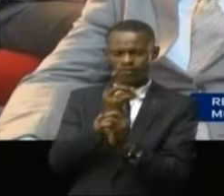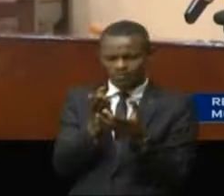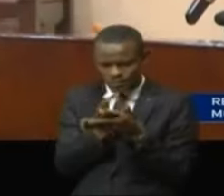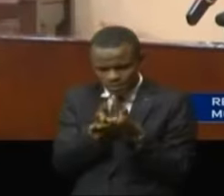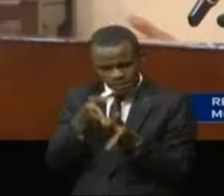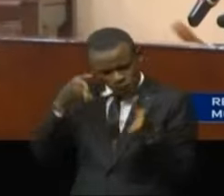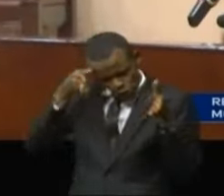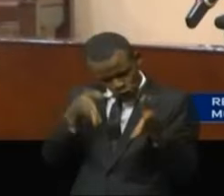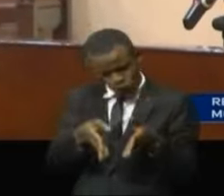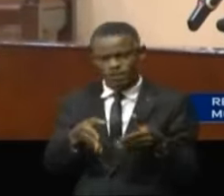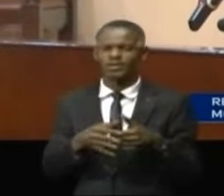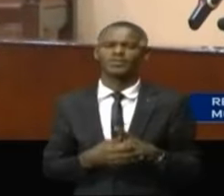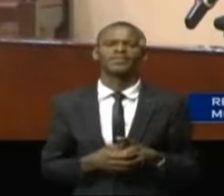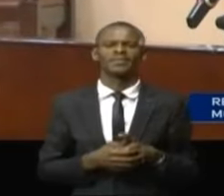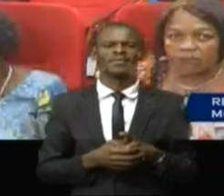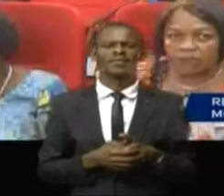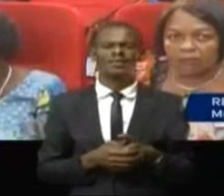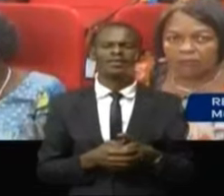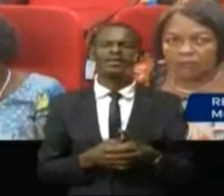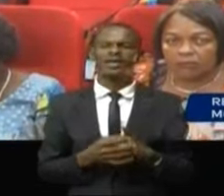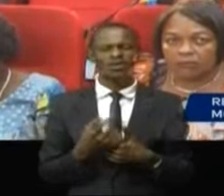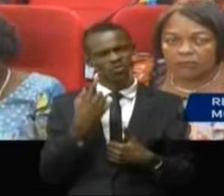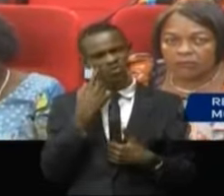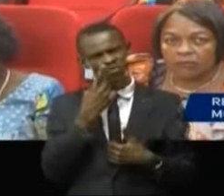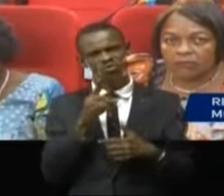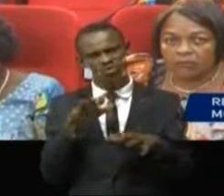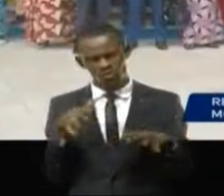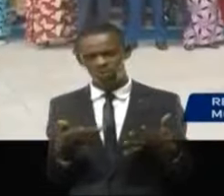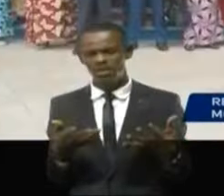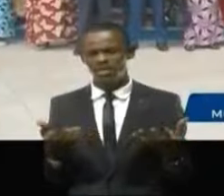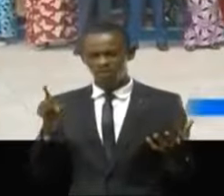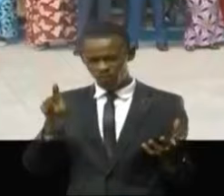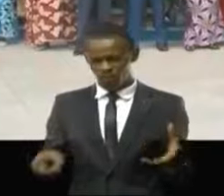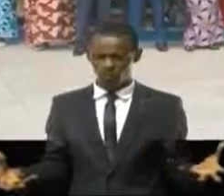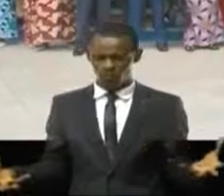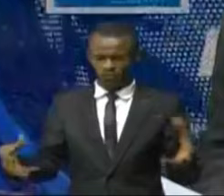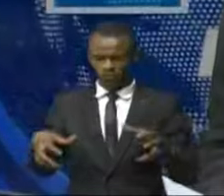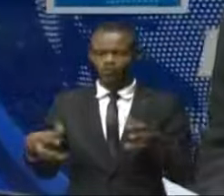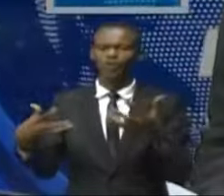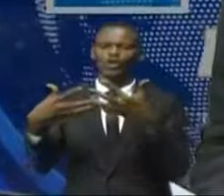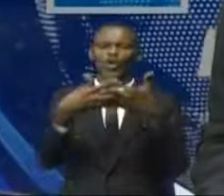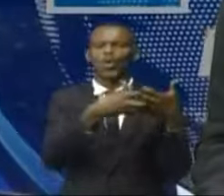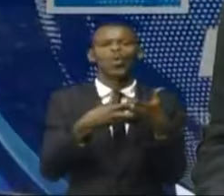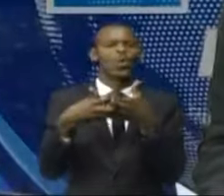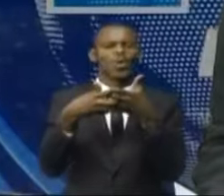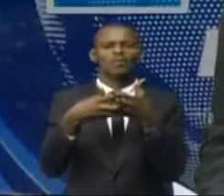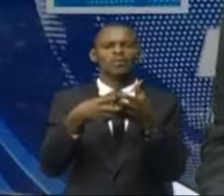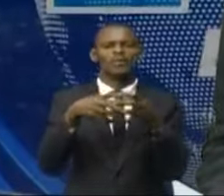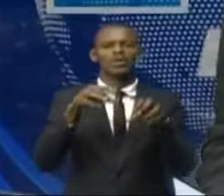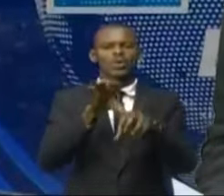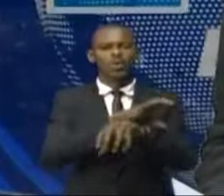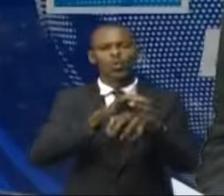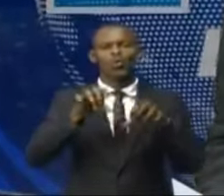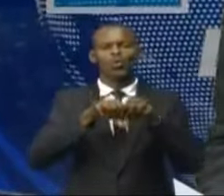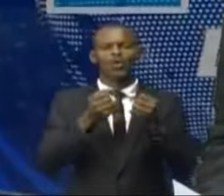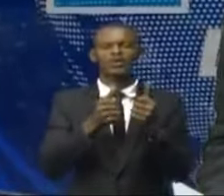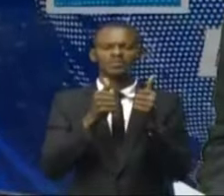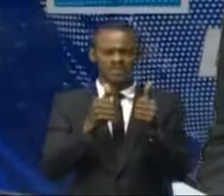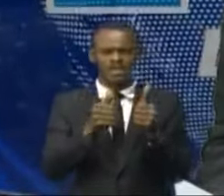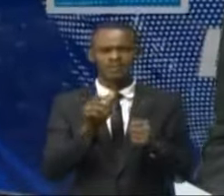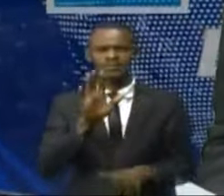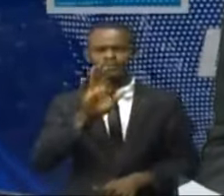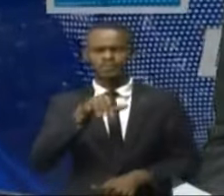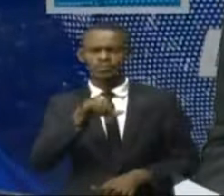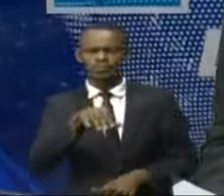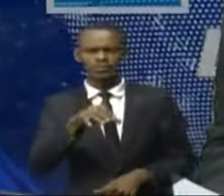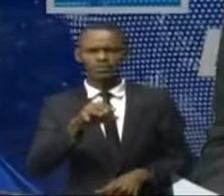cette franche collaboration que dépend le bon fonctionnement de la Cour de cassation. Snellbox et Snell et moi,